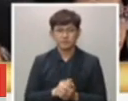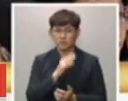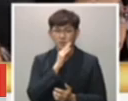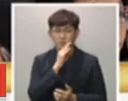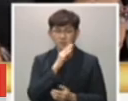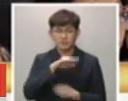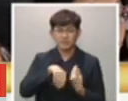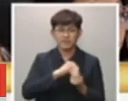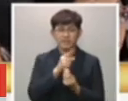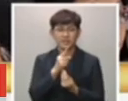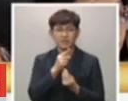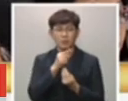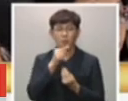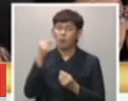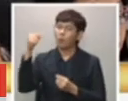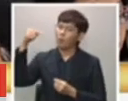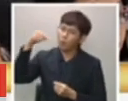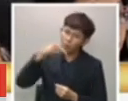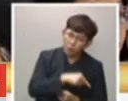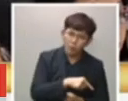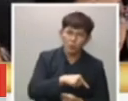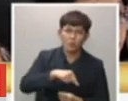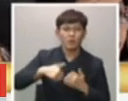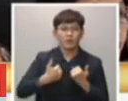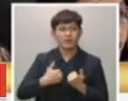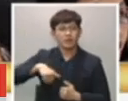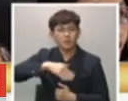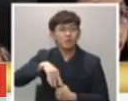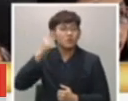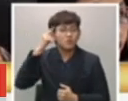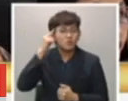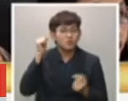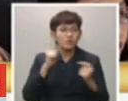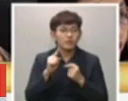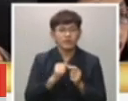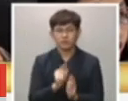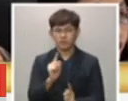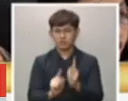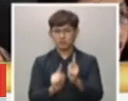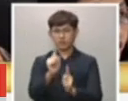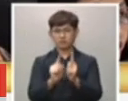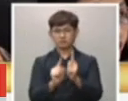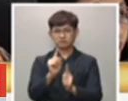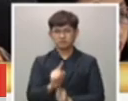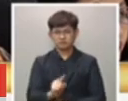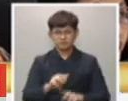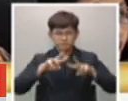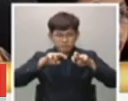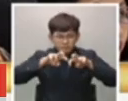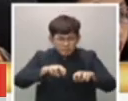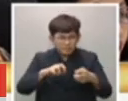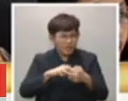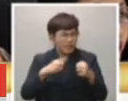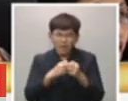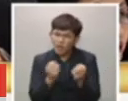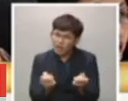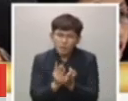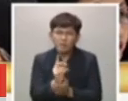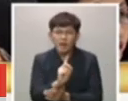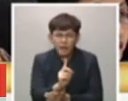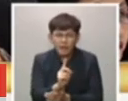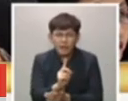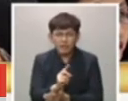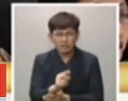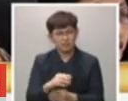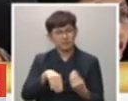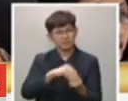กต่ำเนี่ยวันนี้รู้กันทั่วประเทศเขาแสวงหาอะไรรู้ไหมครับตัวชี้วัดครับว่าเศรษฐกิจตกต่ำเพราะอะไรอะไรบ้างชี้เห็น